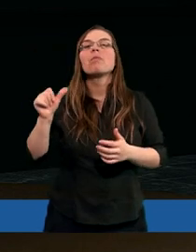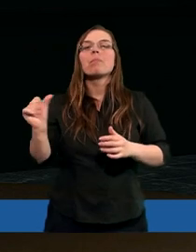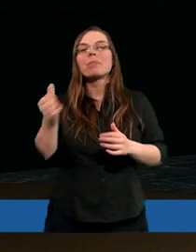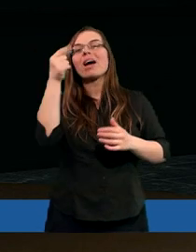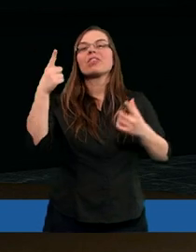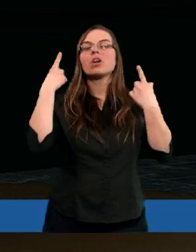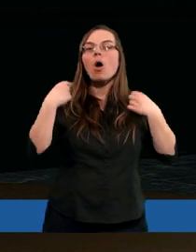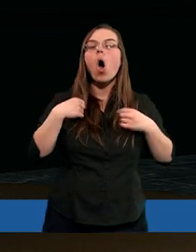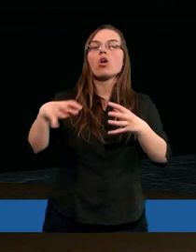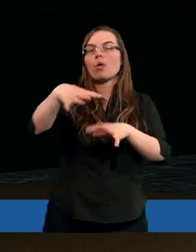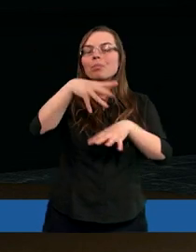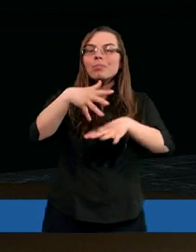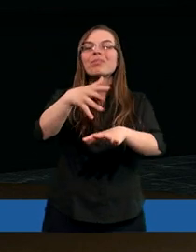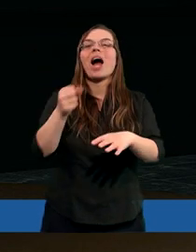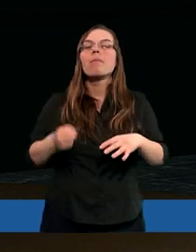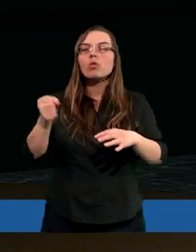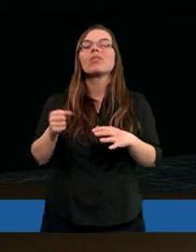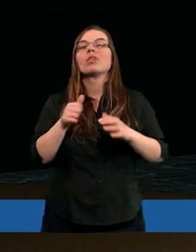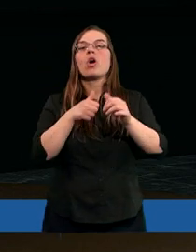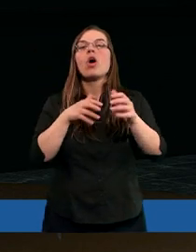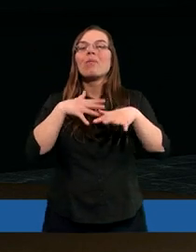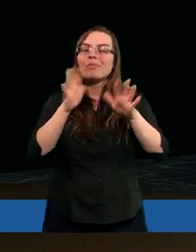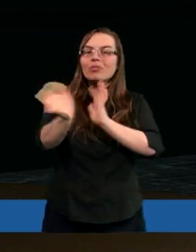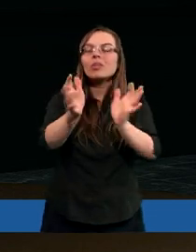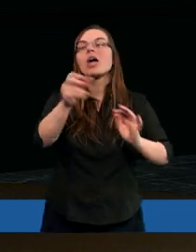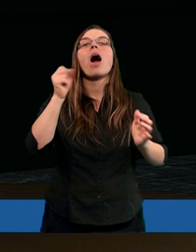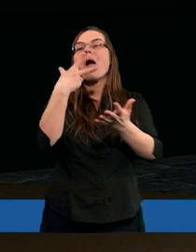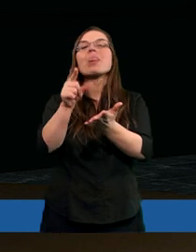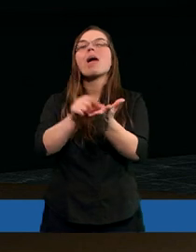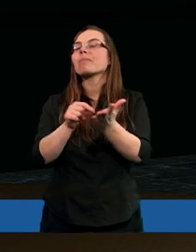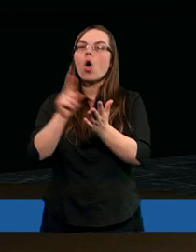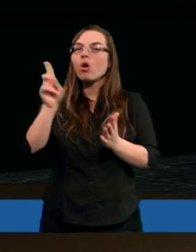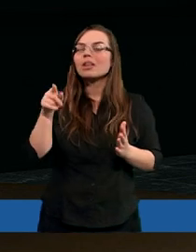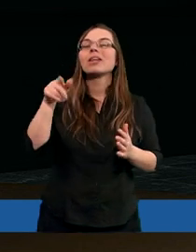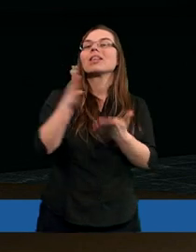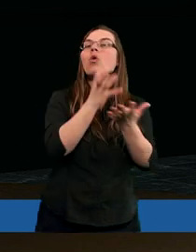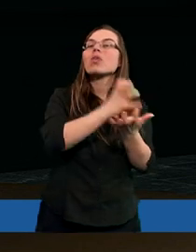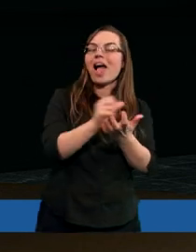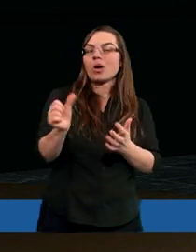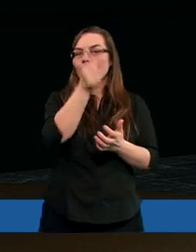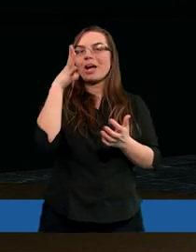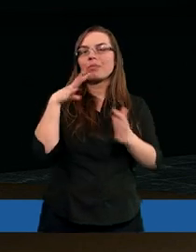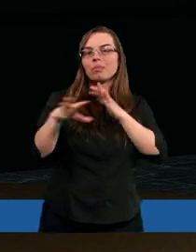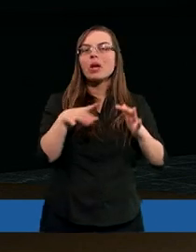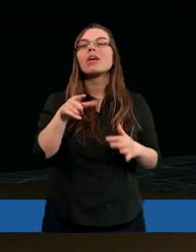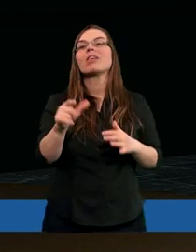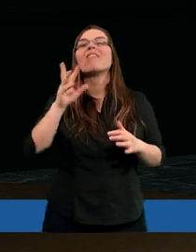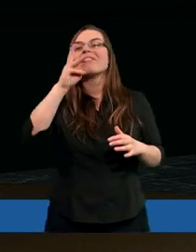soborem, pierwszemu soborowi apostolskiemu, nie Piotr. Piotr się wypowiadał tam, ale zakończył to Jakub.